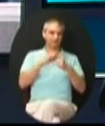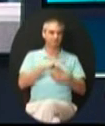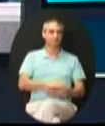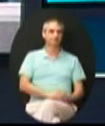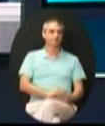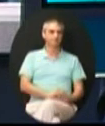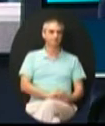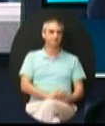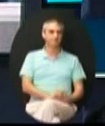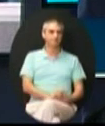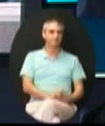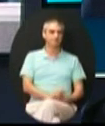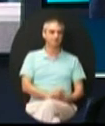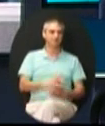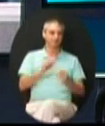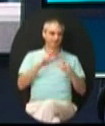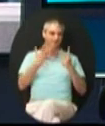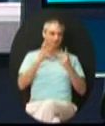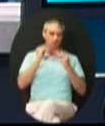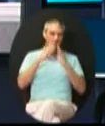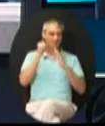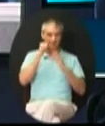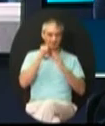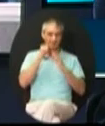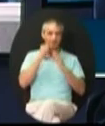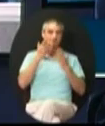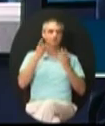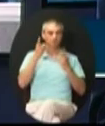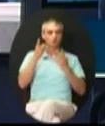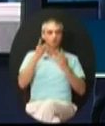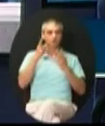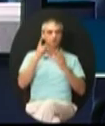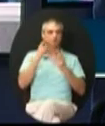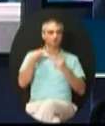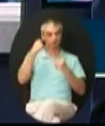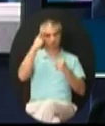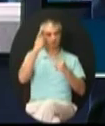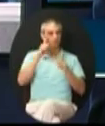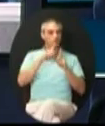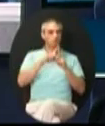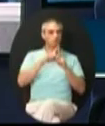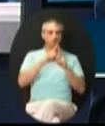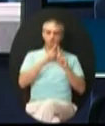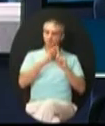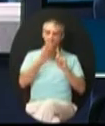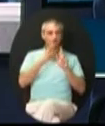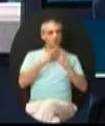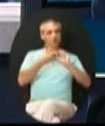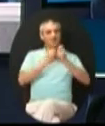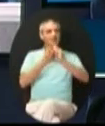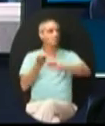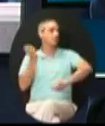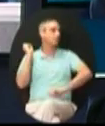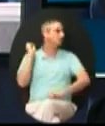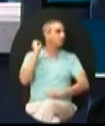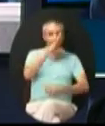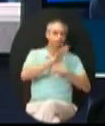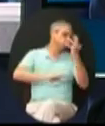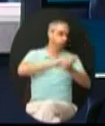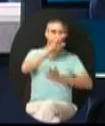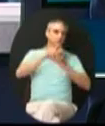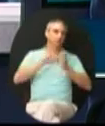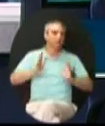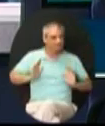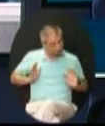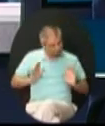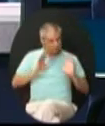עם אנשי צוות האחרים של הבית הלבן. ולמעשה הוא גם הגיע, אני חושב שהוא היה כמו רימון שזרקו אותו לתוך הבית הלבן, כדי שידחוף